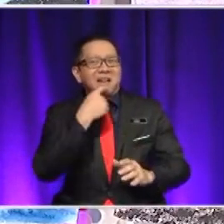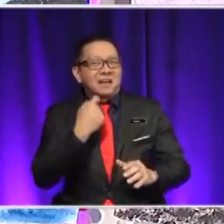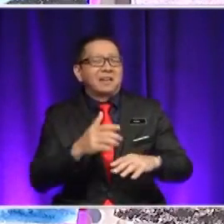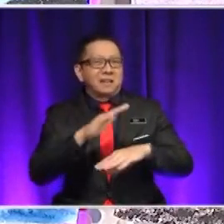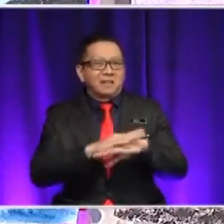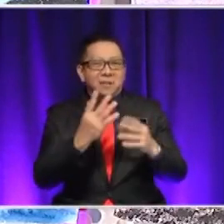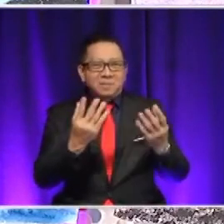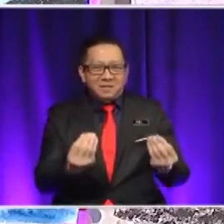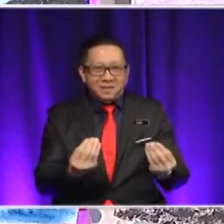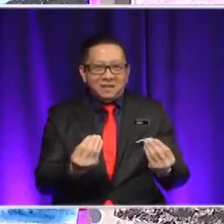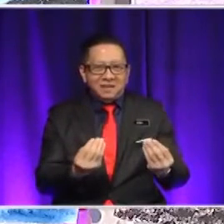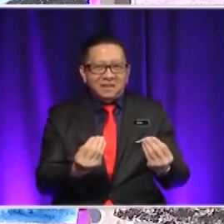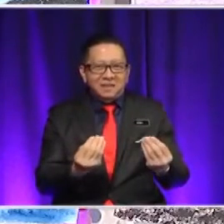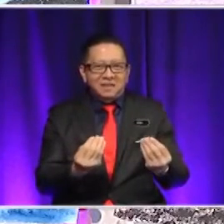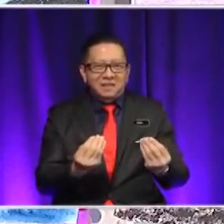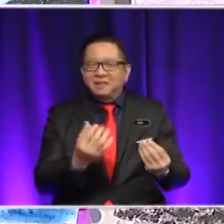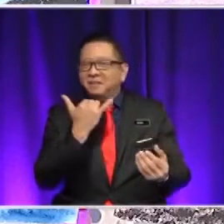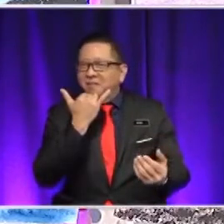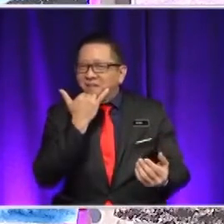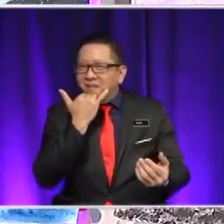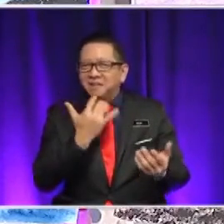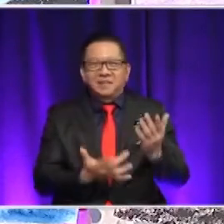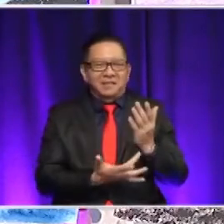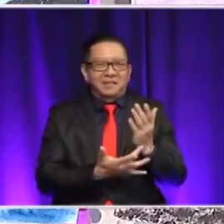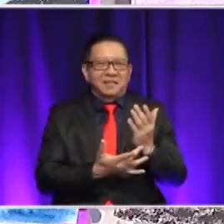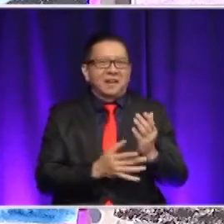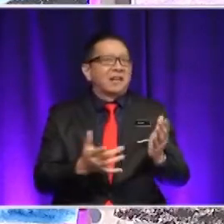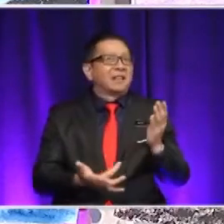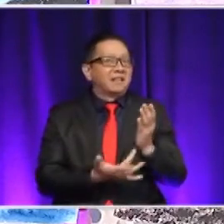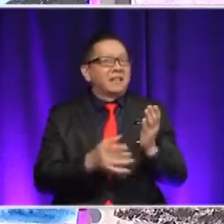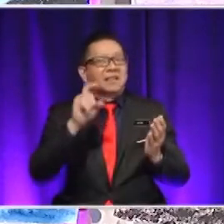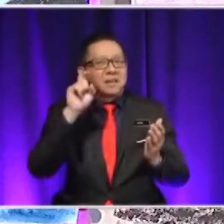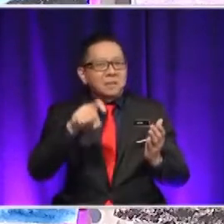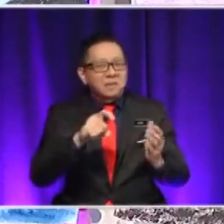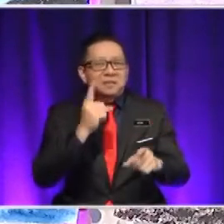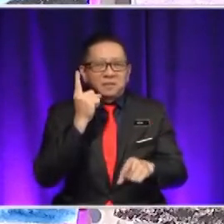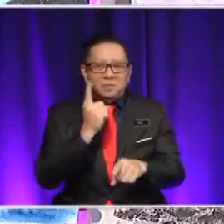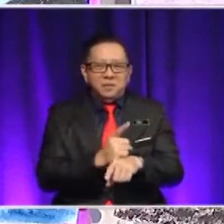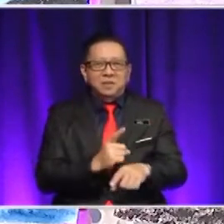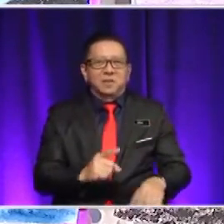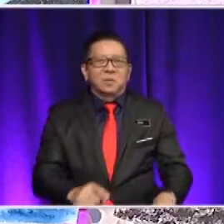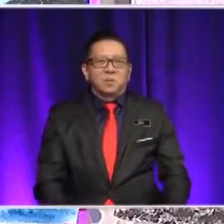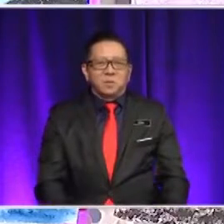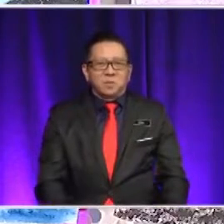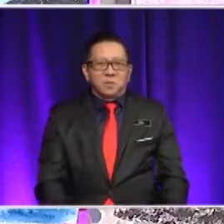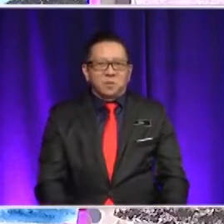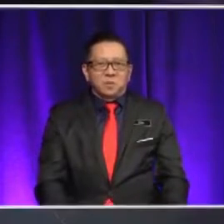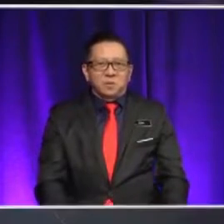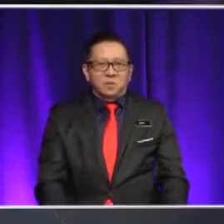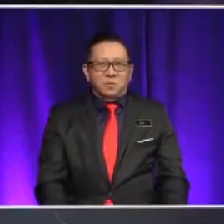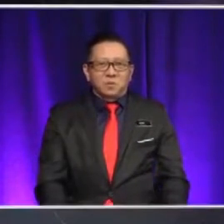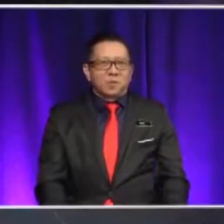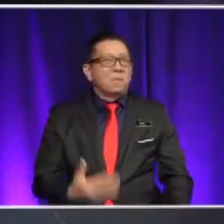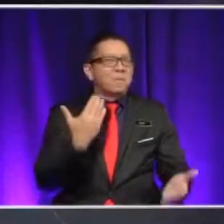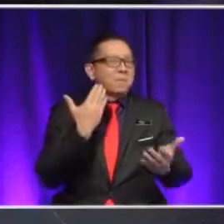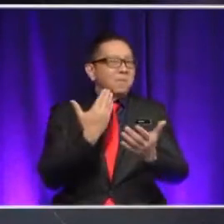Oh jadi mencekam udah tak betul dingin gitu Yang penting teknik mesti betul oke bye bye